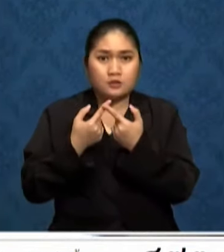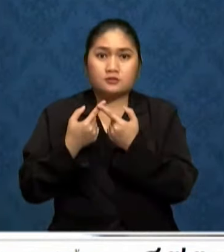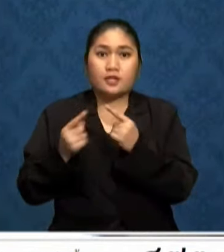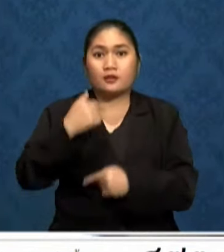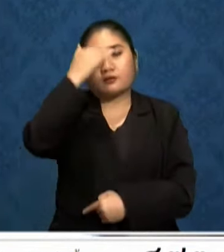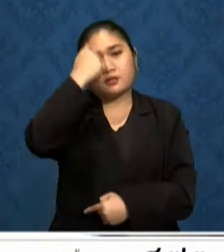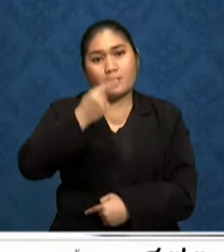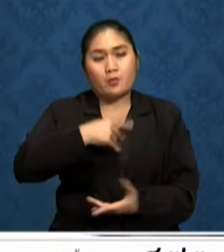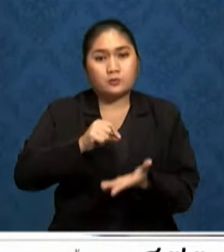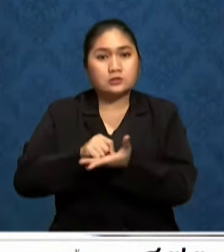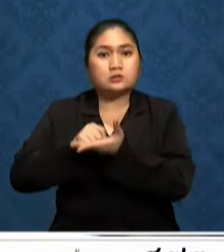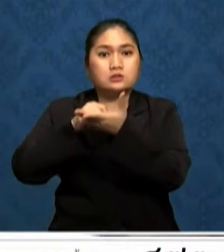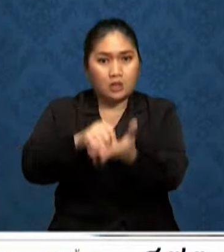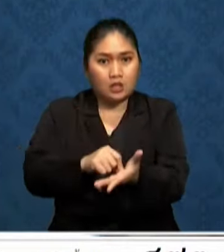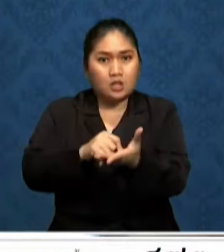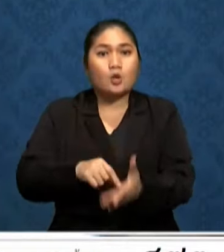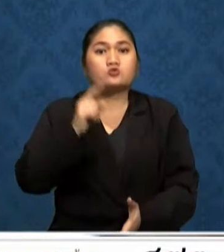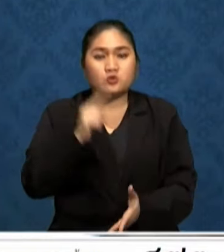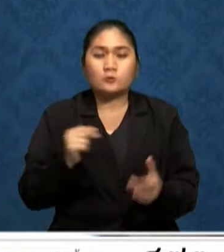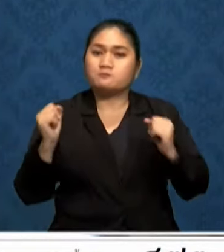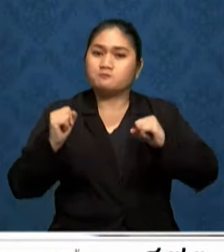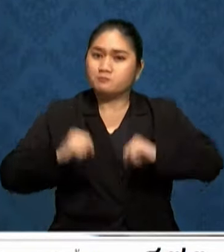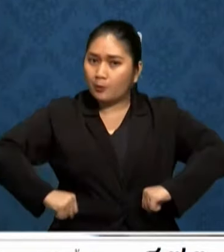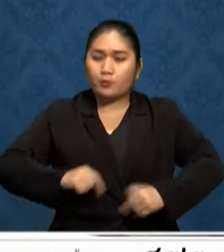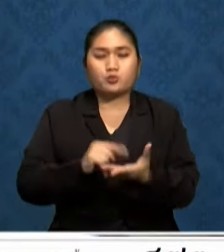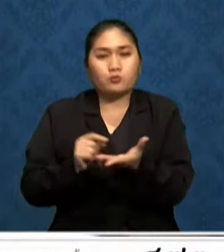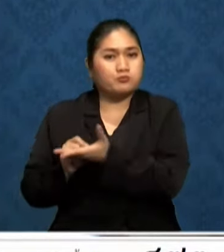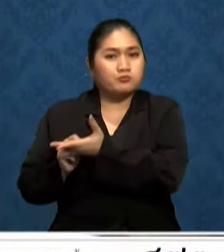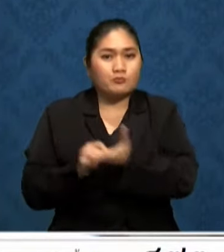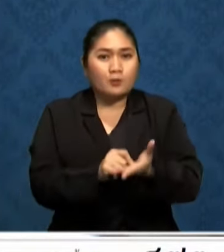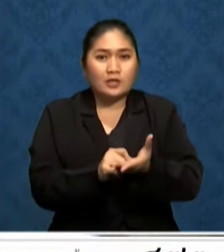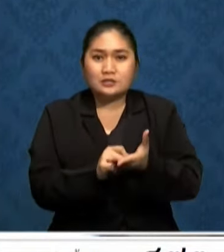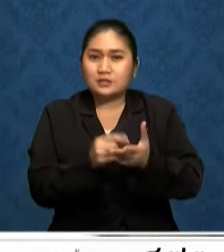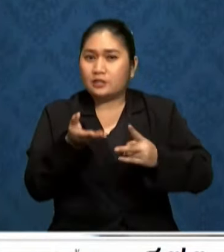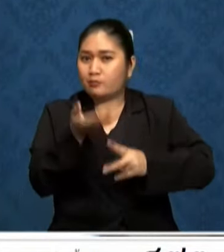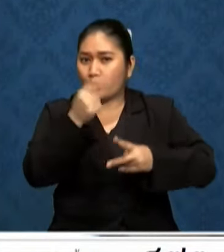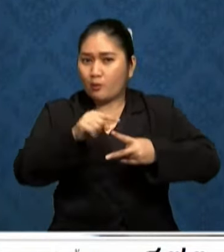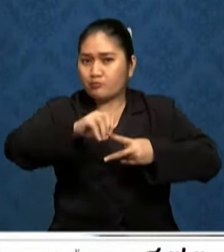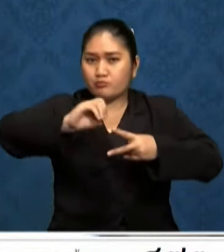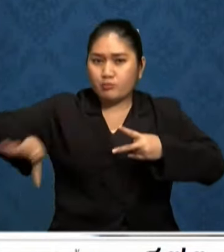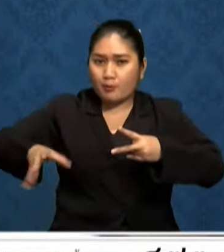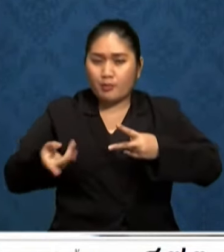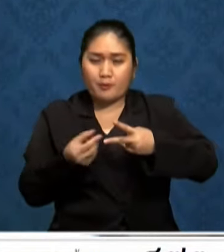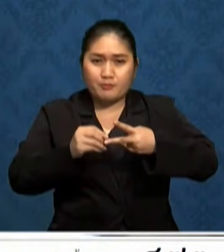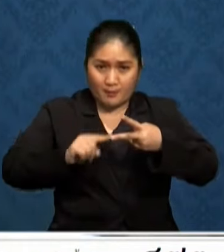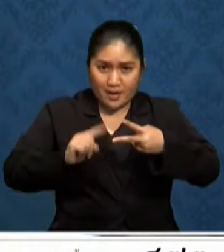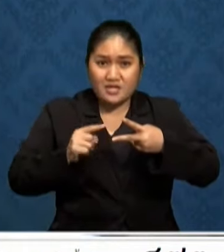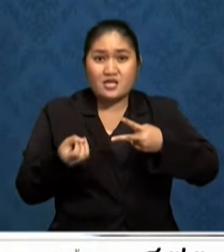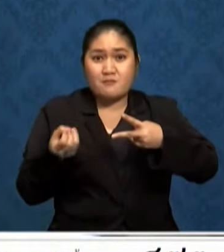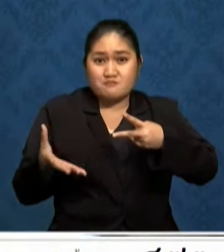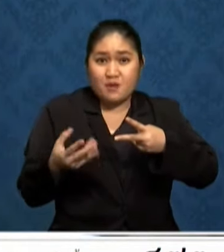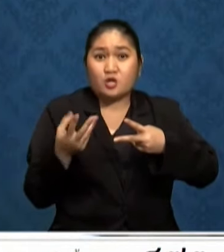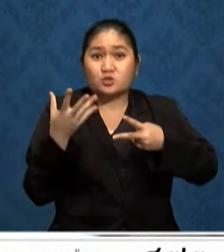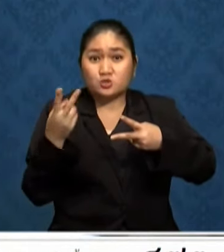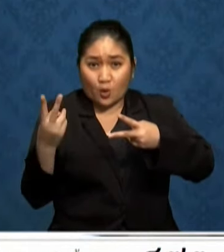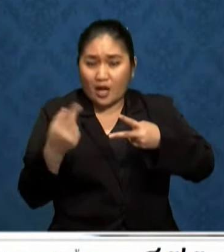คือแล้ทำไมผมถึเสนอวาเราคจะยนยันให้ตัดเกน Passionี่ 1หอวาชั้นบนออกไปและปรับศั Glenเสีงขางมาก 2 ชั้น